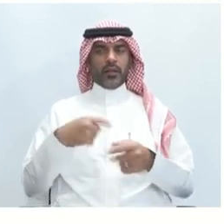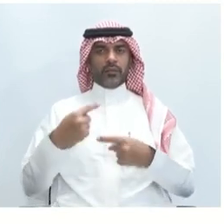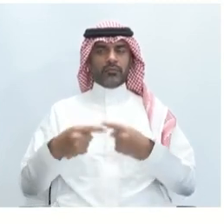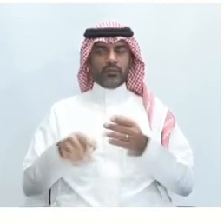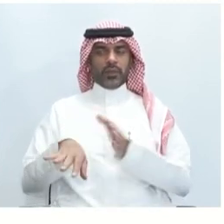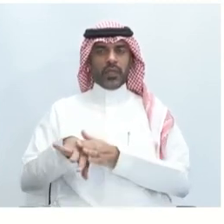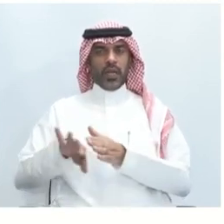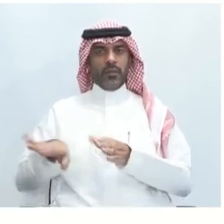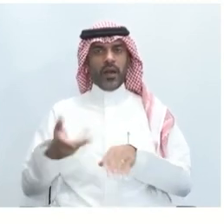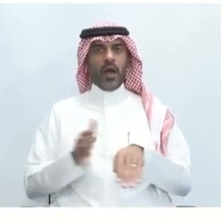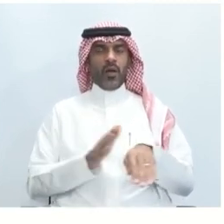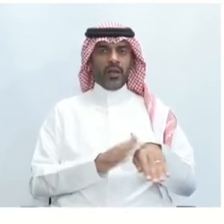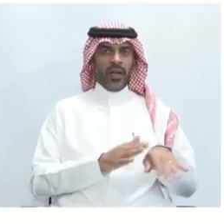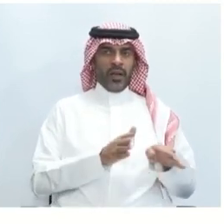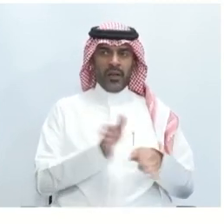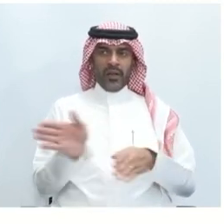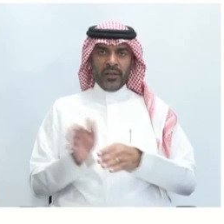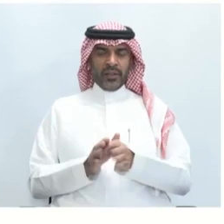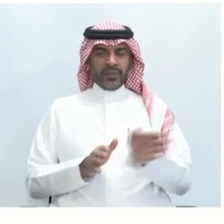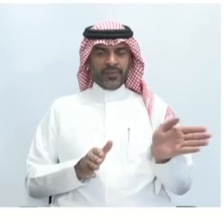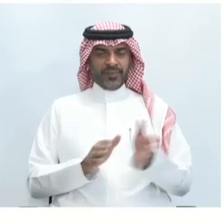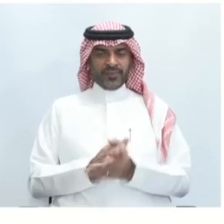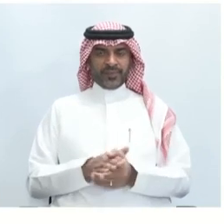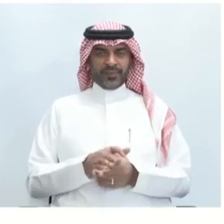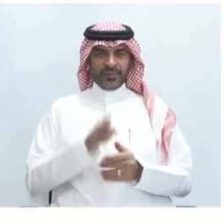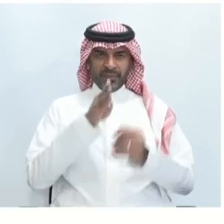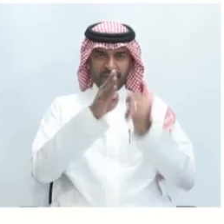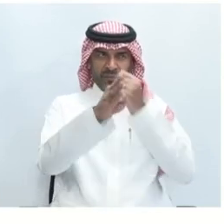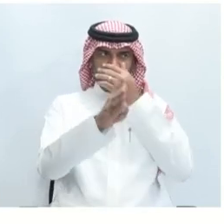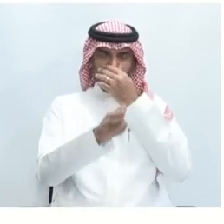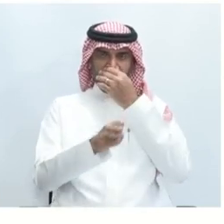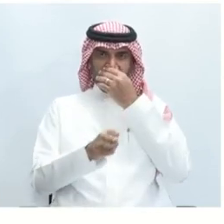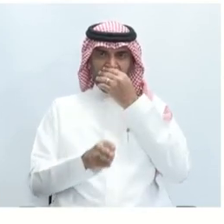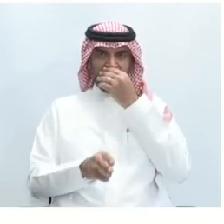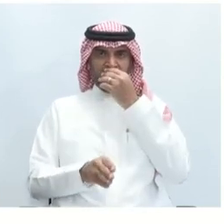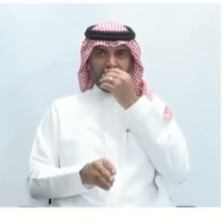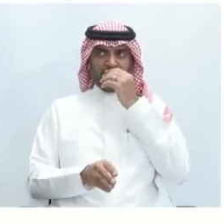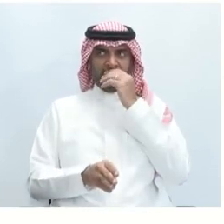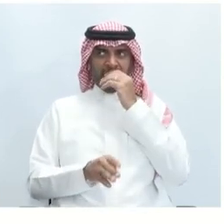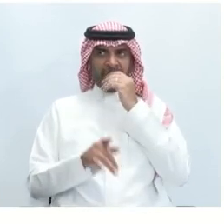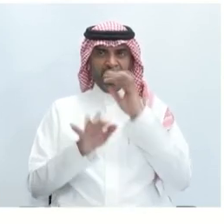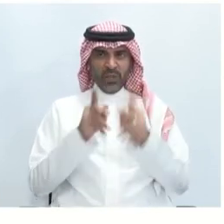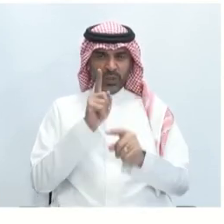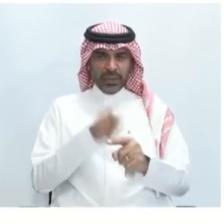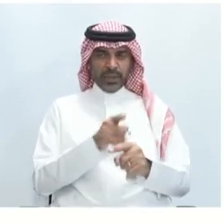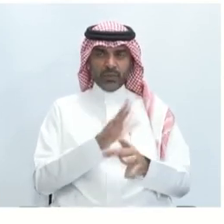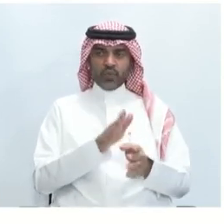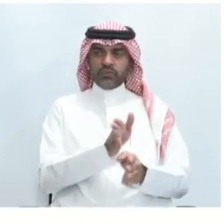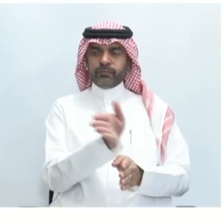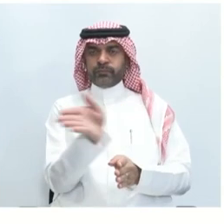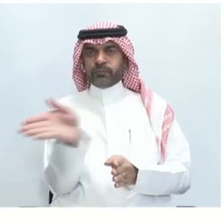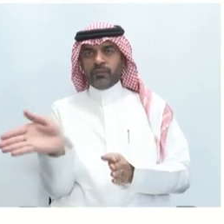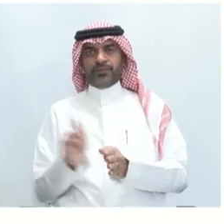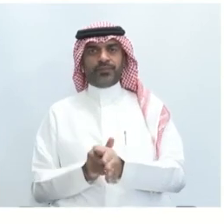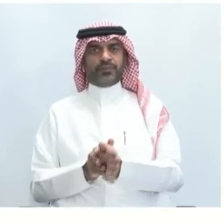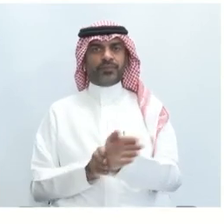نستخدمها لقيادتها الى الامام بشكل مستقيم او لتوجيهها حتى تقوم بشكل منعطف بسرعات مختلفه